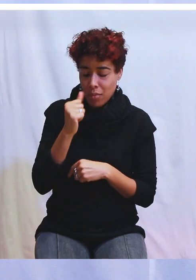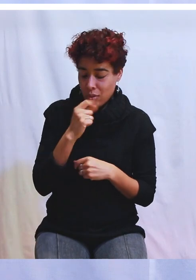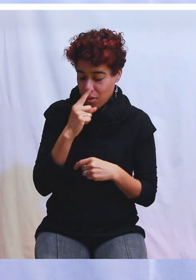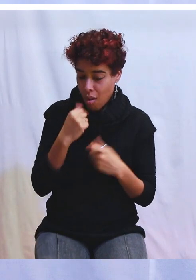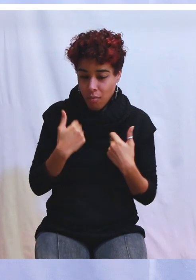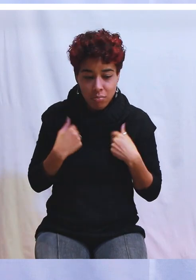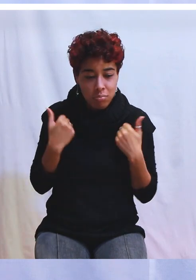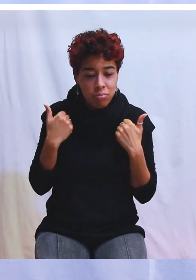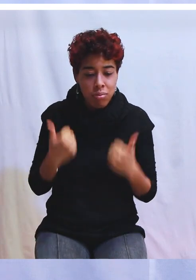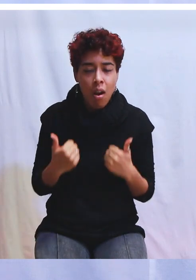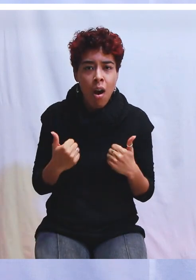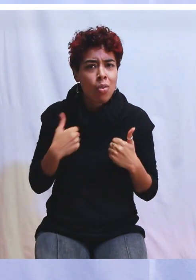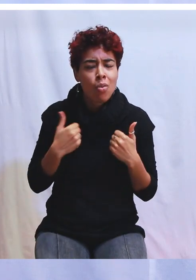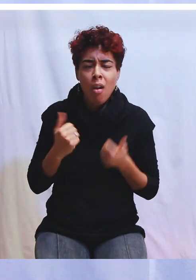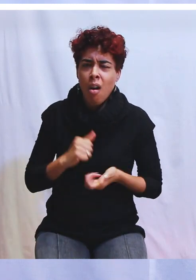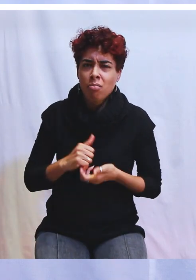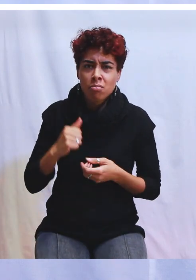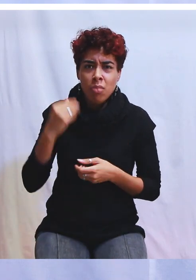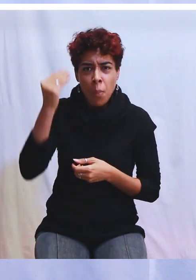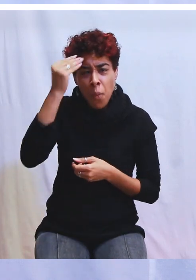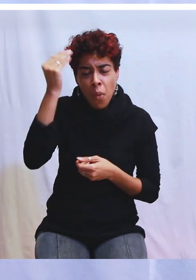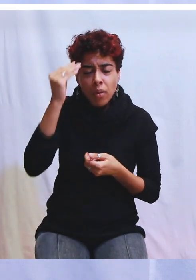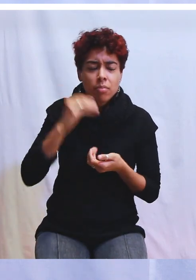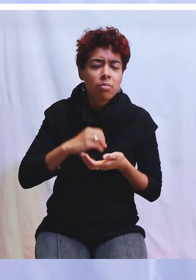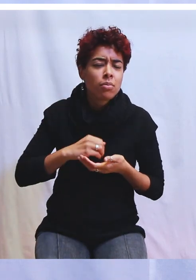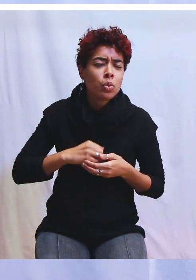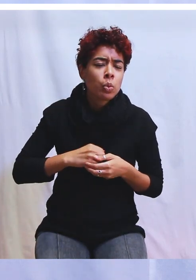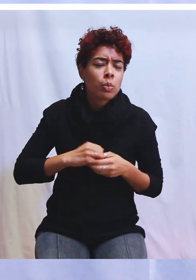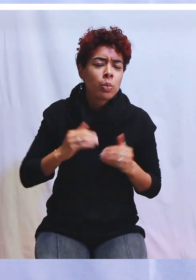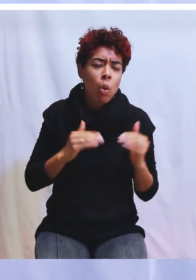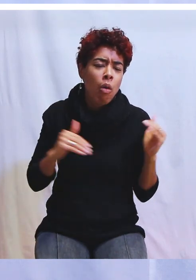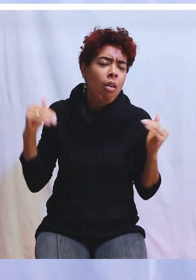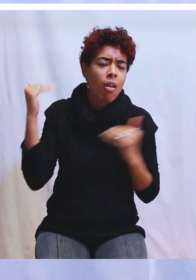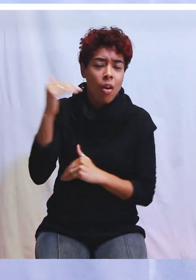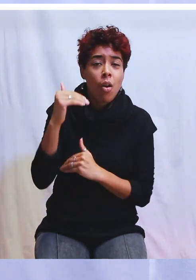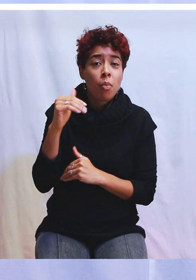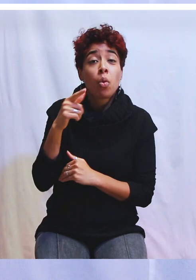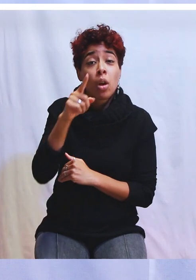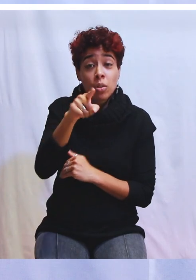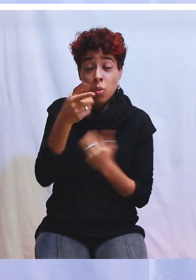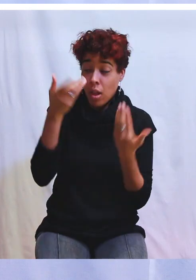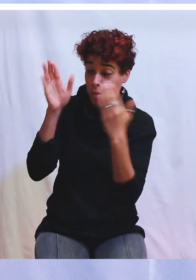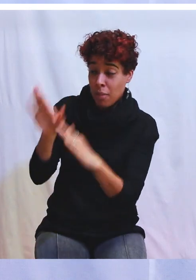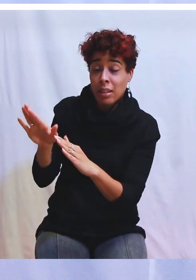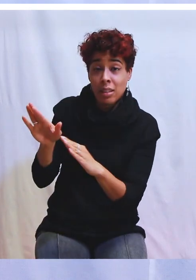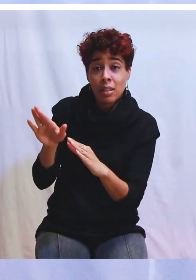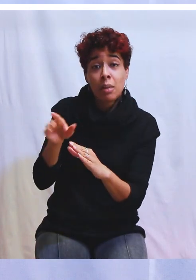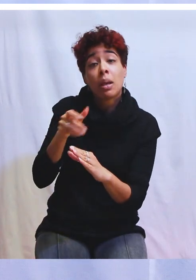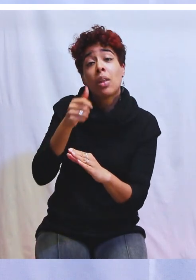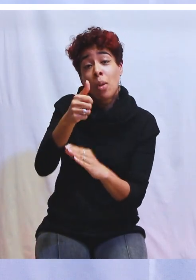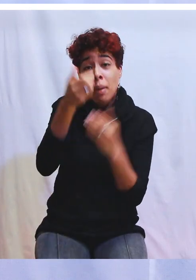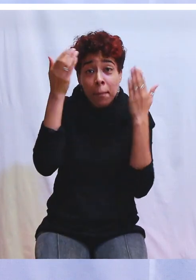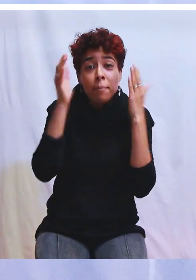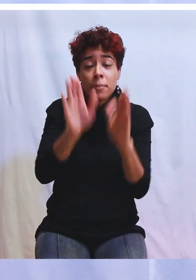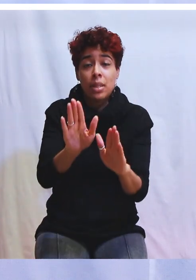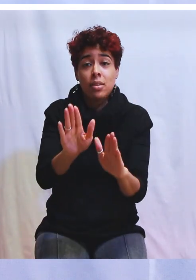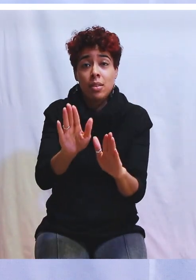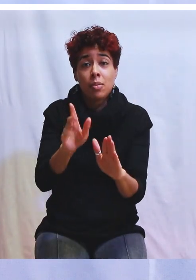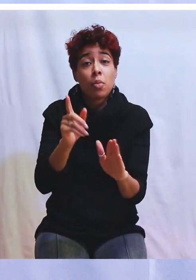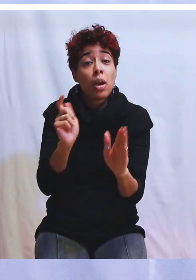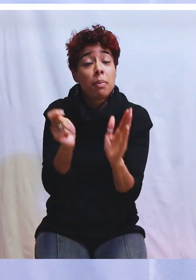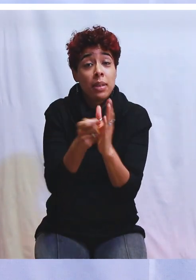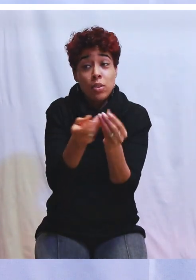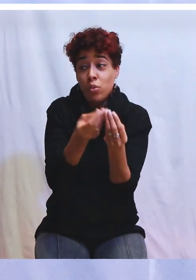grandi parce que c'est pas seulement l'autre qui est béni, mais c'est toi qui es béni. Parce que quand tu commences à donner, eh bien, tu reçois. Et c'est toujours comme